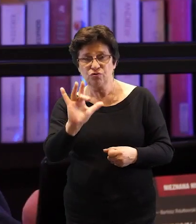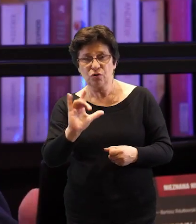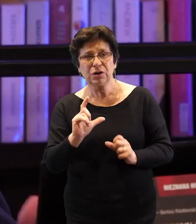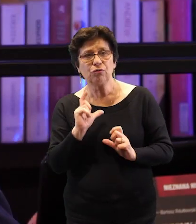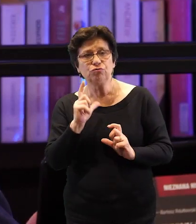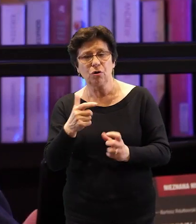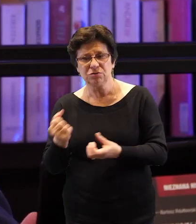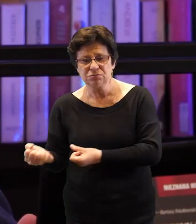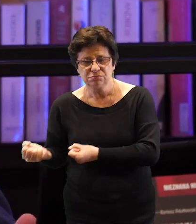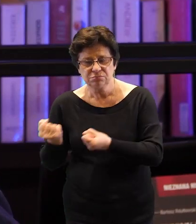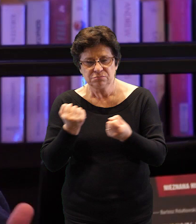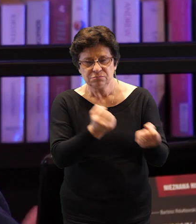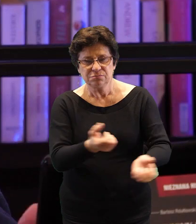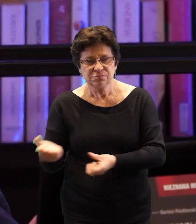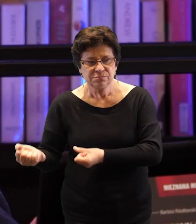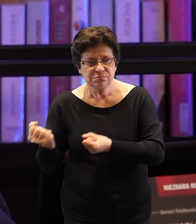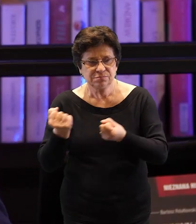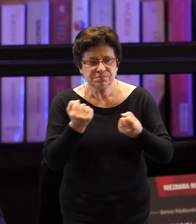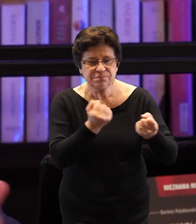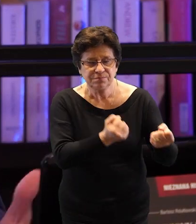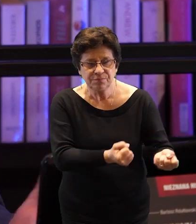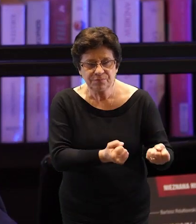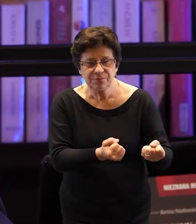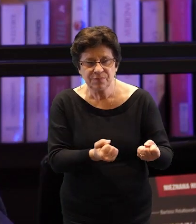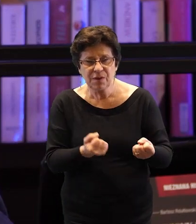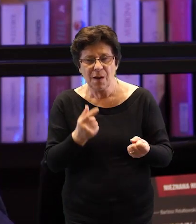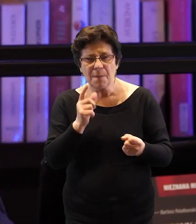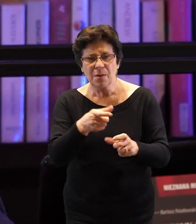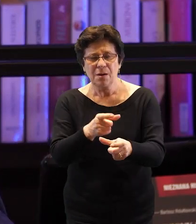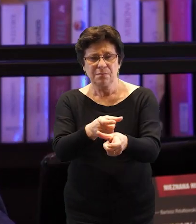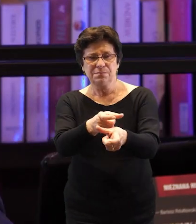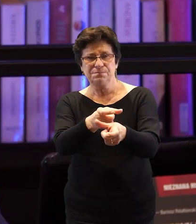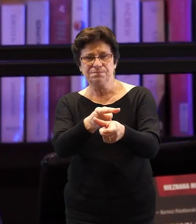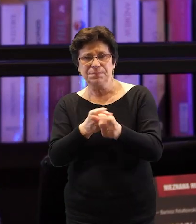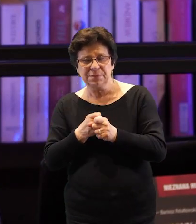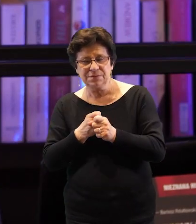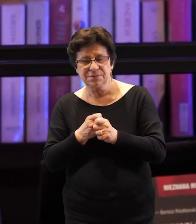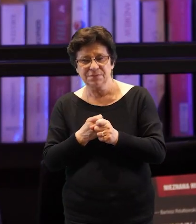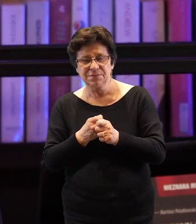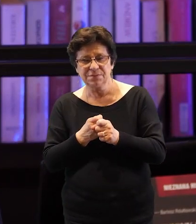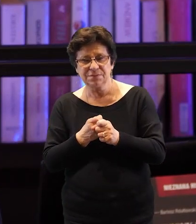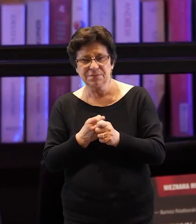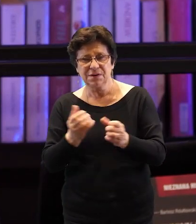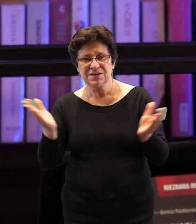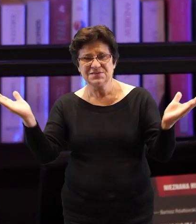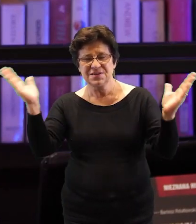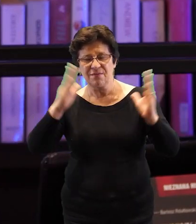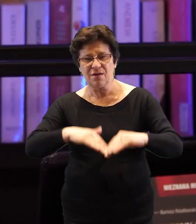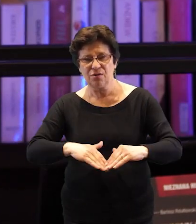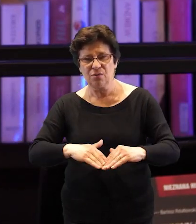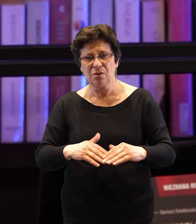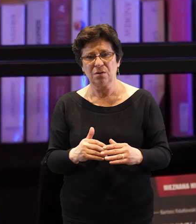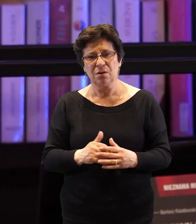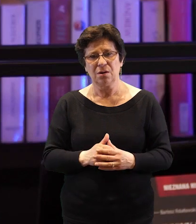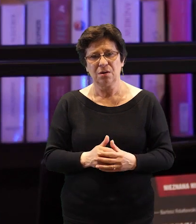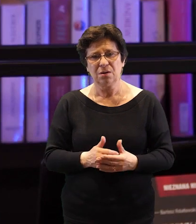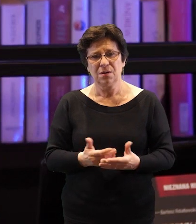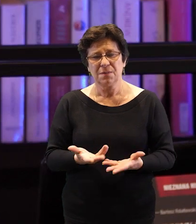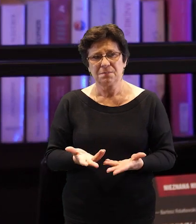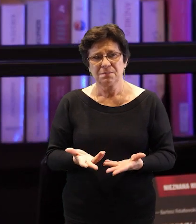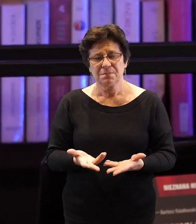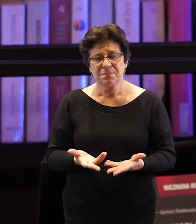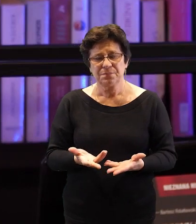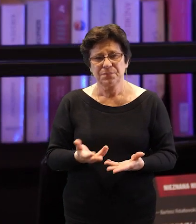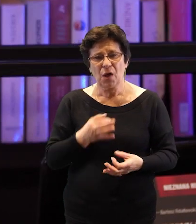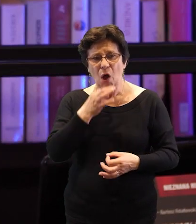coś wniesiono, jakiś depozyt, następnie odstrzelono część podziemi i no i tyle. I